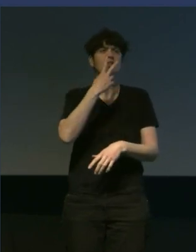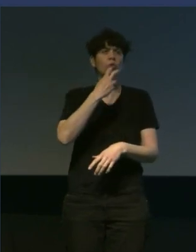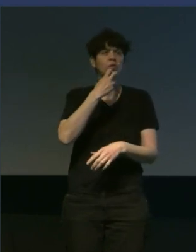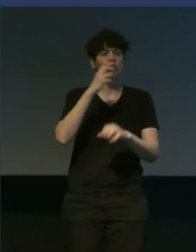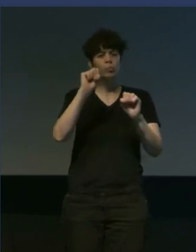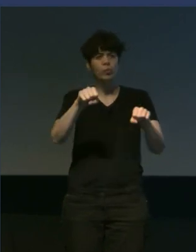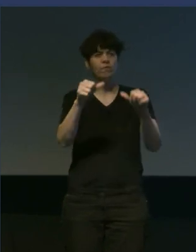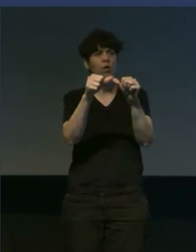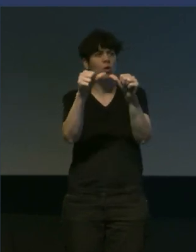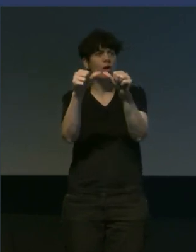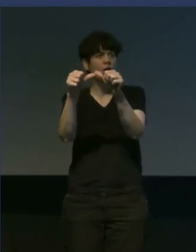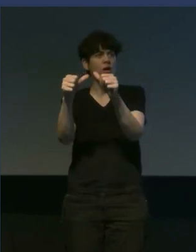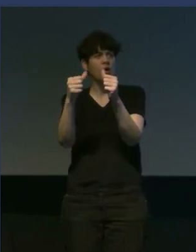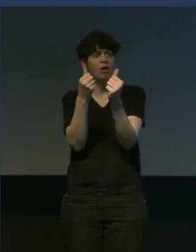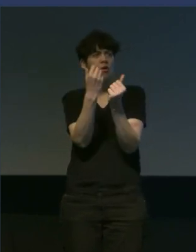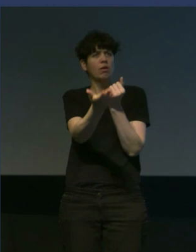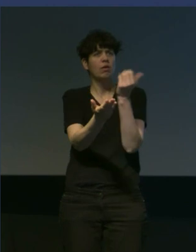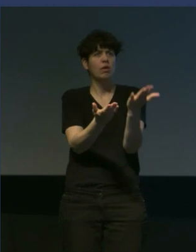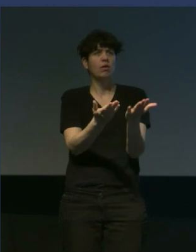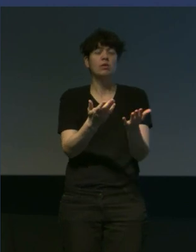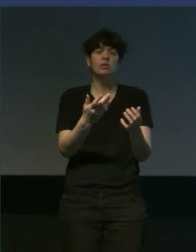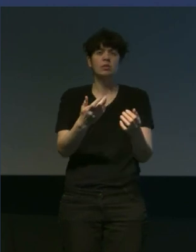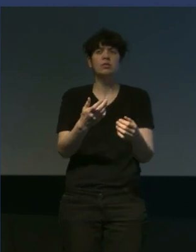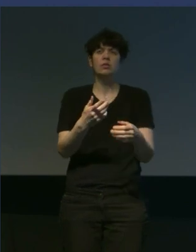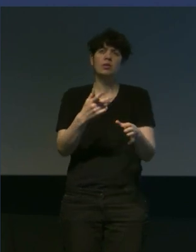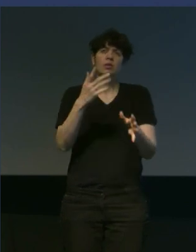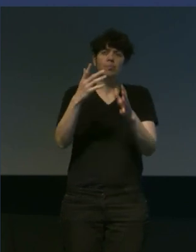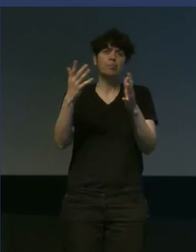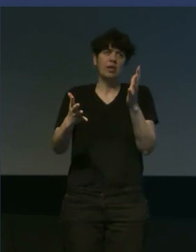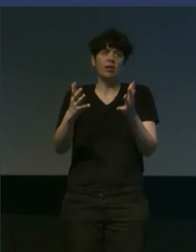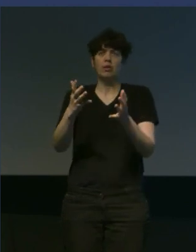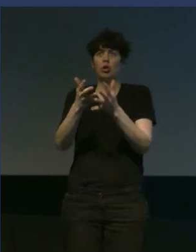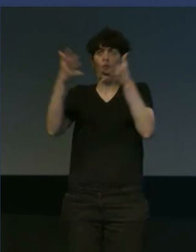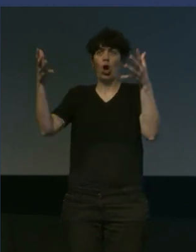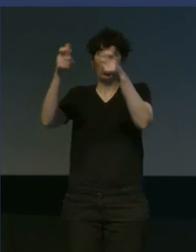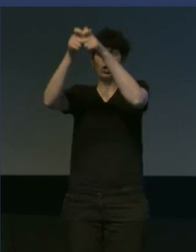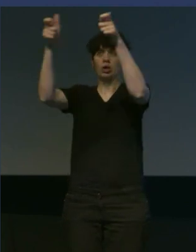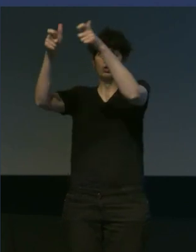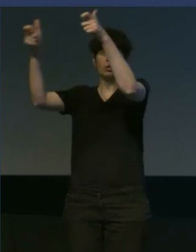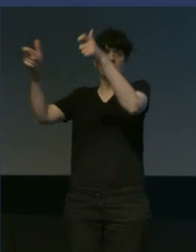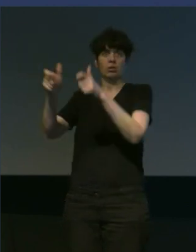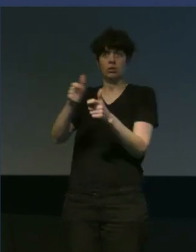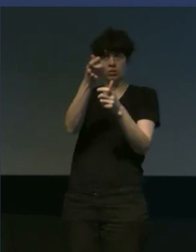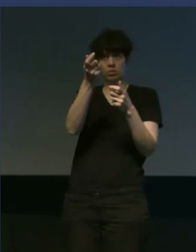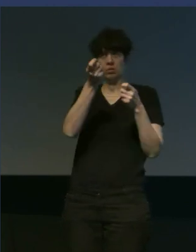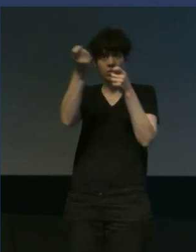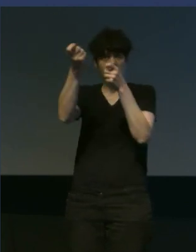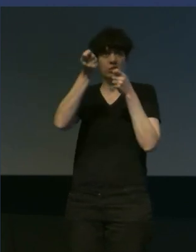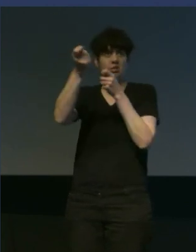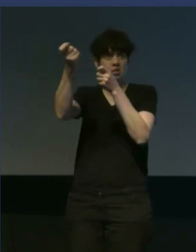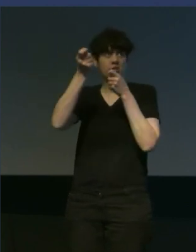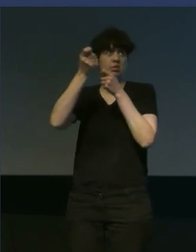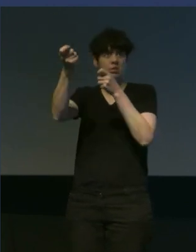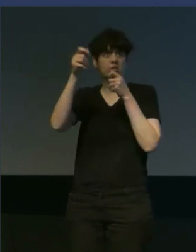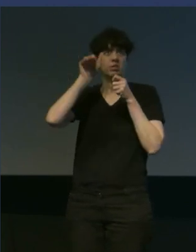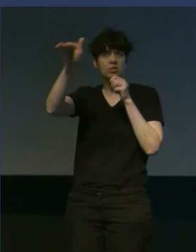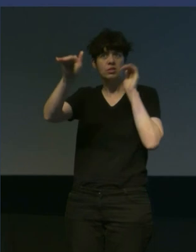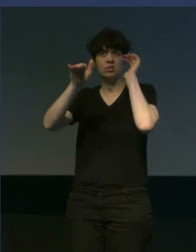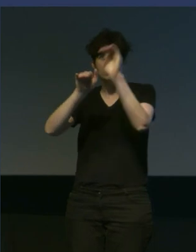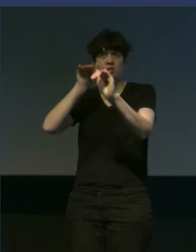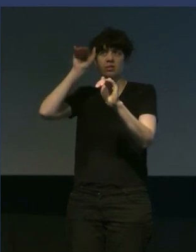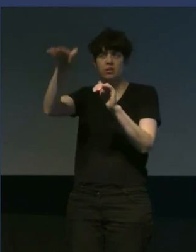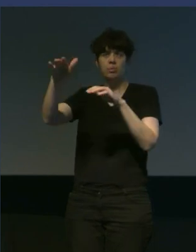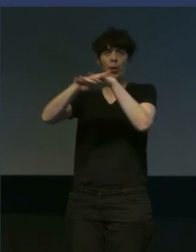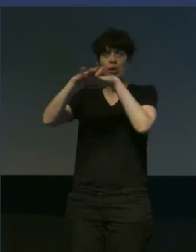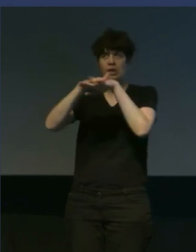faire. À part harceler les grandes boîtes, j'ai pas une grande solution pour l'instant, à part harceler nos